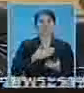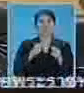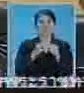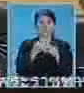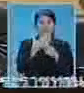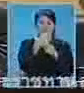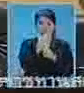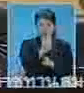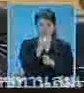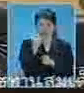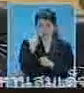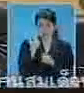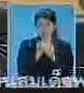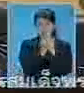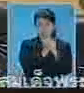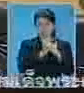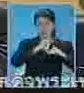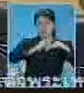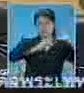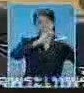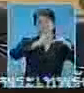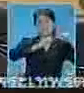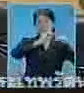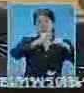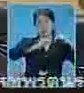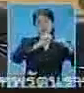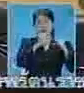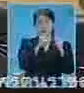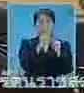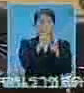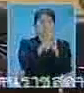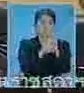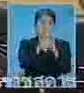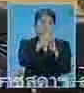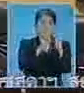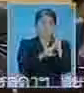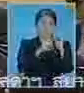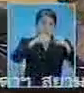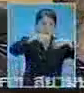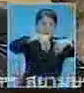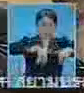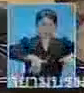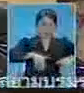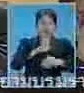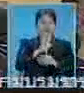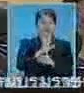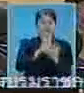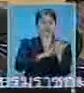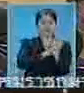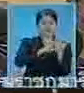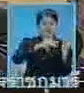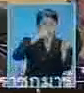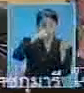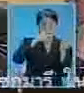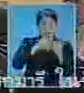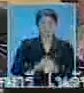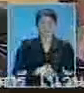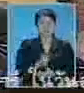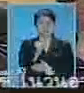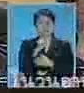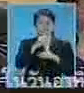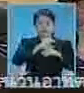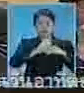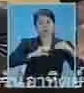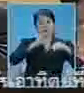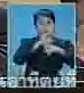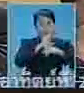ความสำคัญก็คือการยกระดับการพัฒนาระบบโครงสร้างพื้นฐานของประเทศท่านเองได้กล่าวถึงโครงการรถ